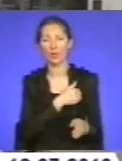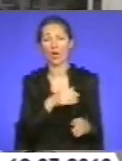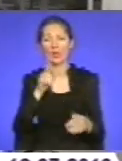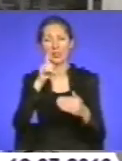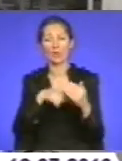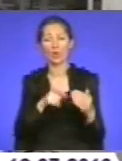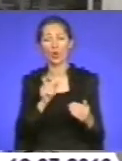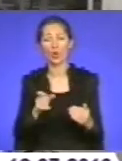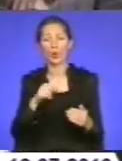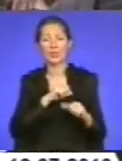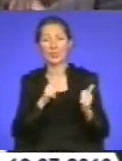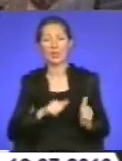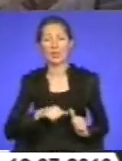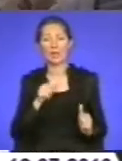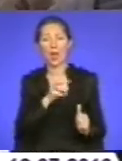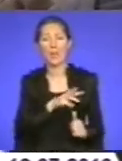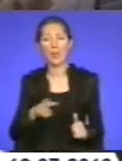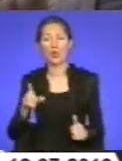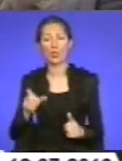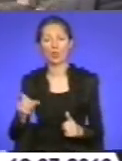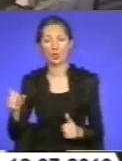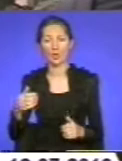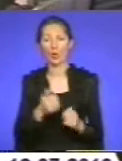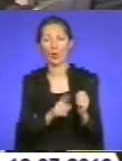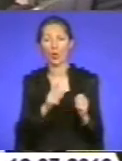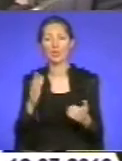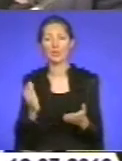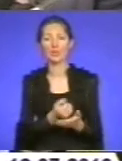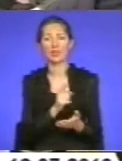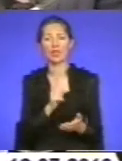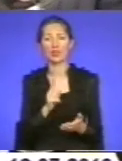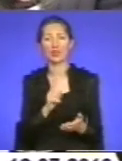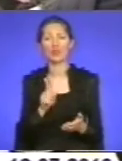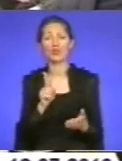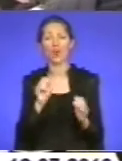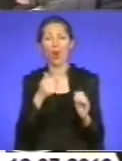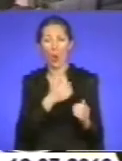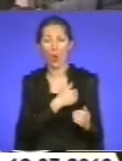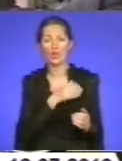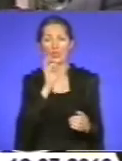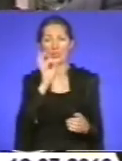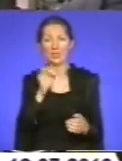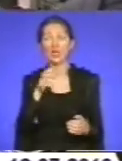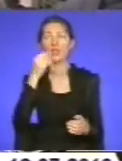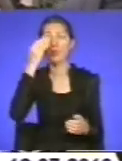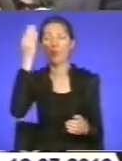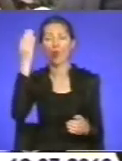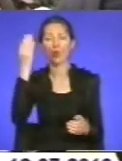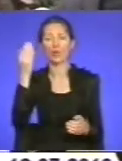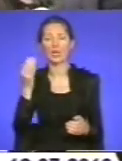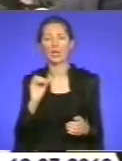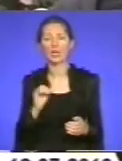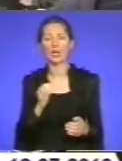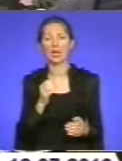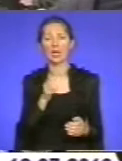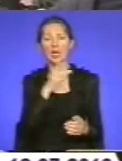мільйонів паломників. Я думаю, що кожен знайде щось, що він хоче сказати Господеві. І